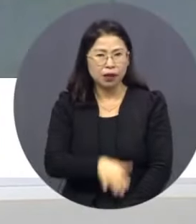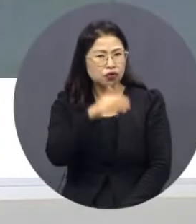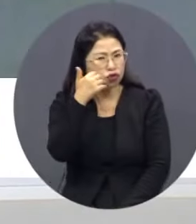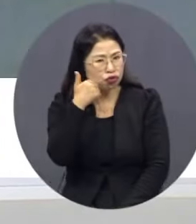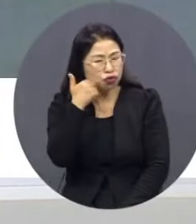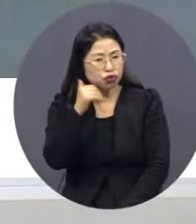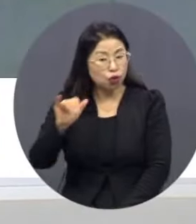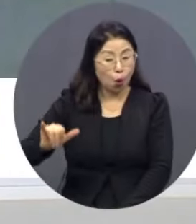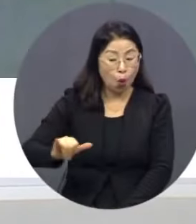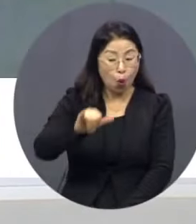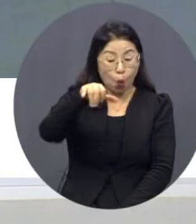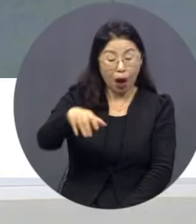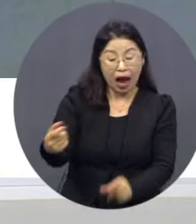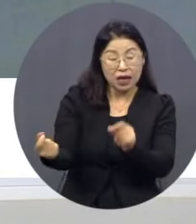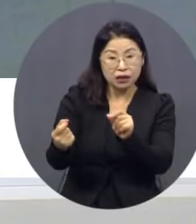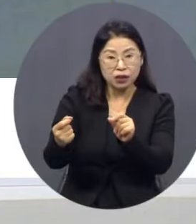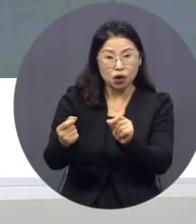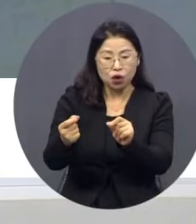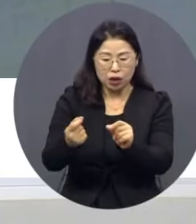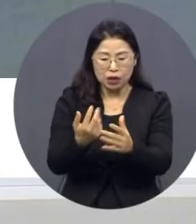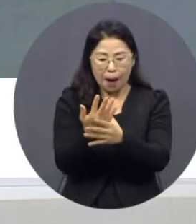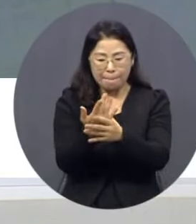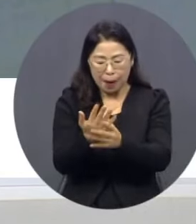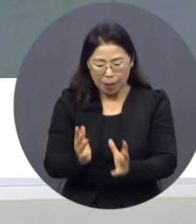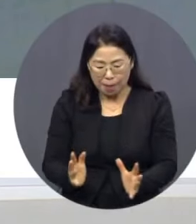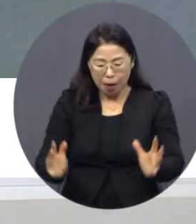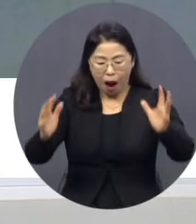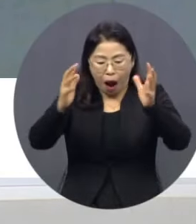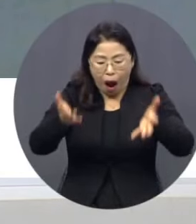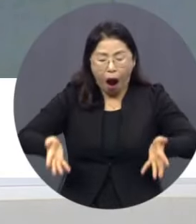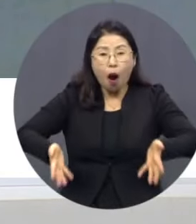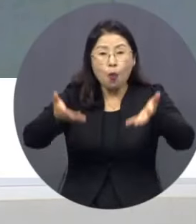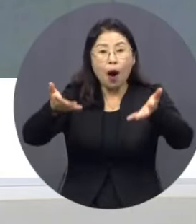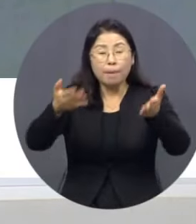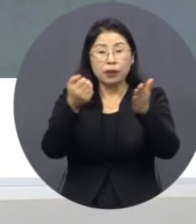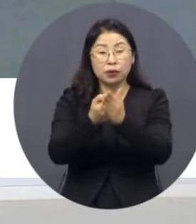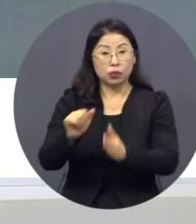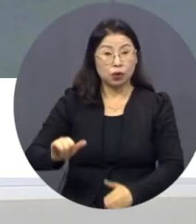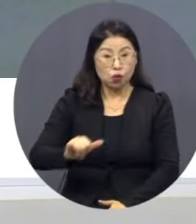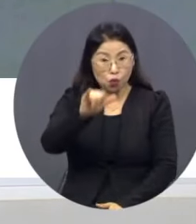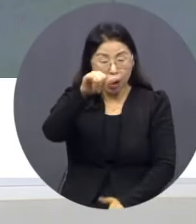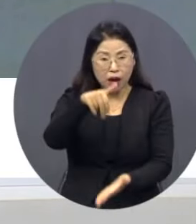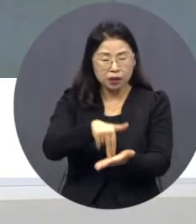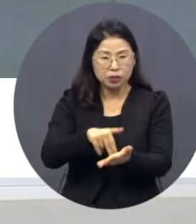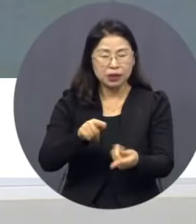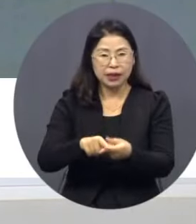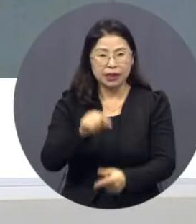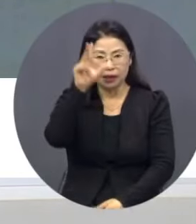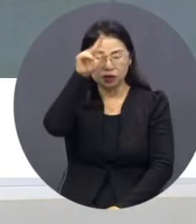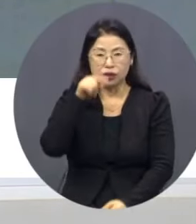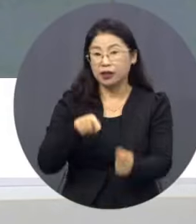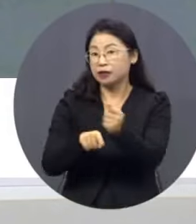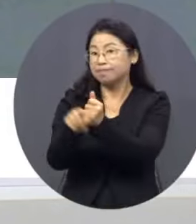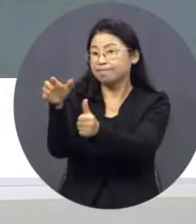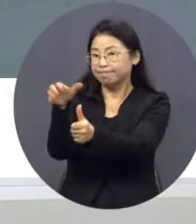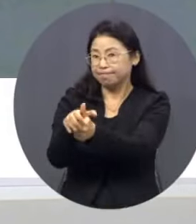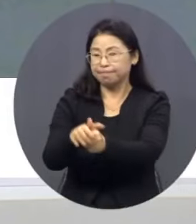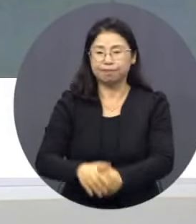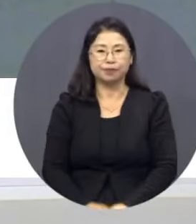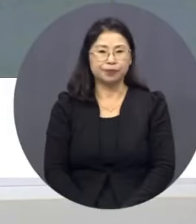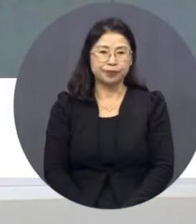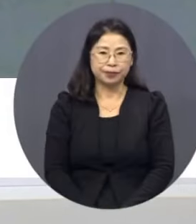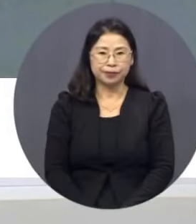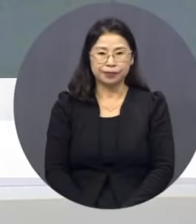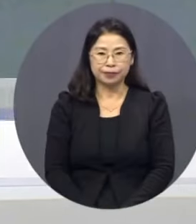누군가 공항 근처에서 풍등을 날렸던 것으로 보인다며 공항공사가 경찰에 수사를 의뢰했습니다.